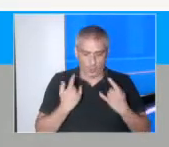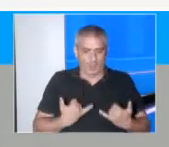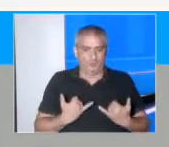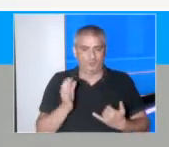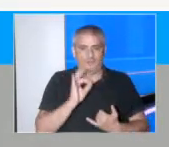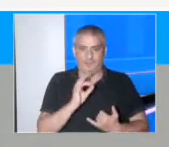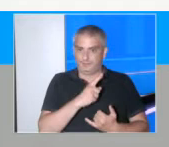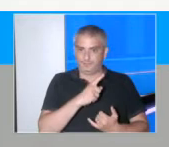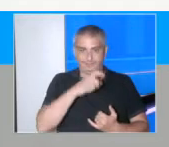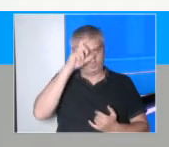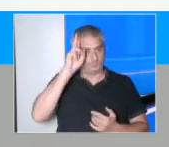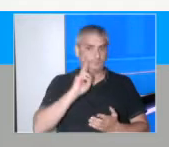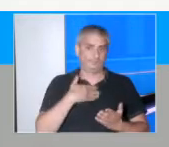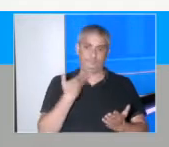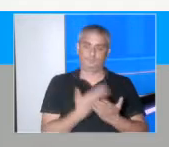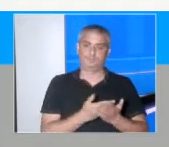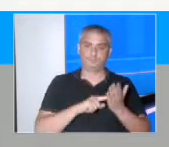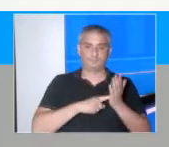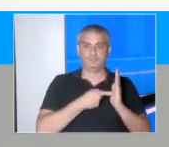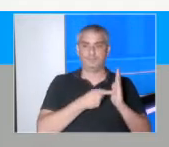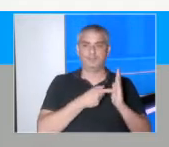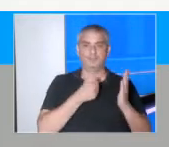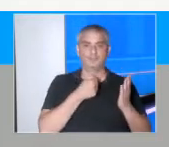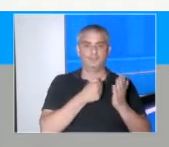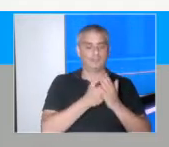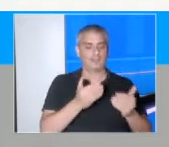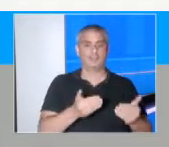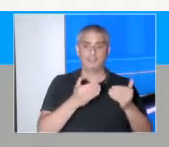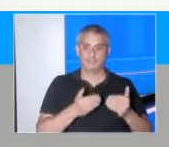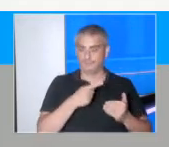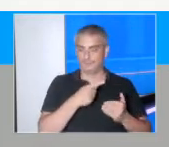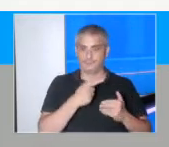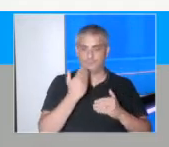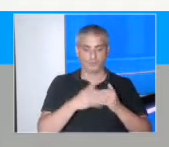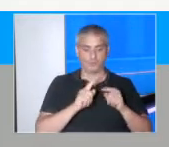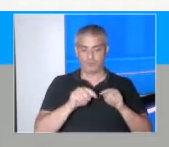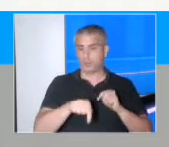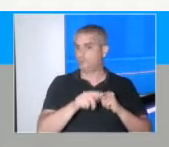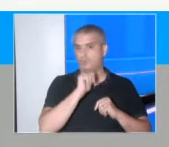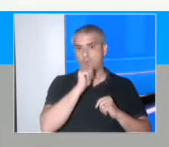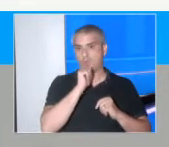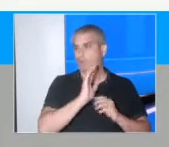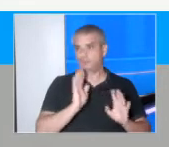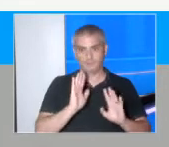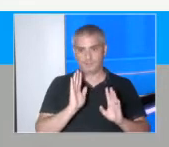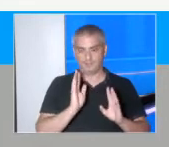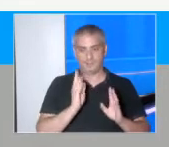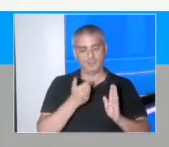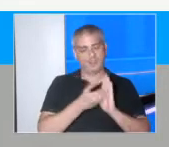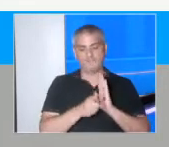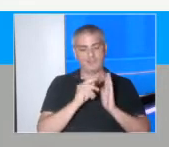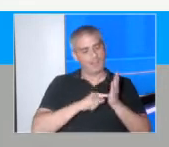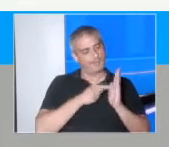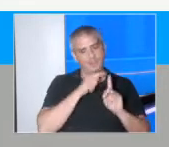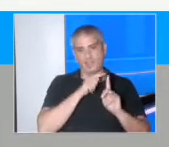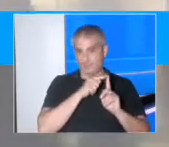כלומר, ג'ו ביידן הציב יעד לקצה הנסיגה, שהוא סוף החודש, הוא לא רוצה כרגע לוותר על